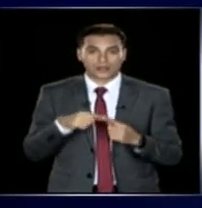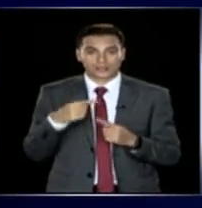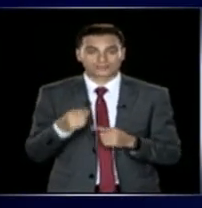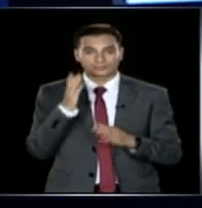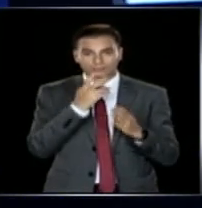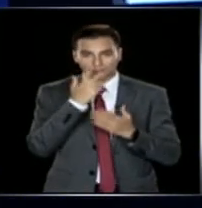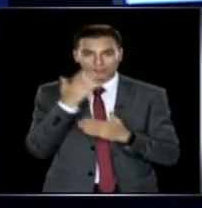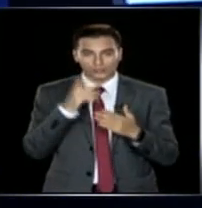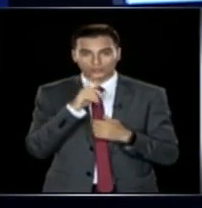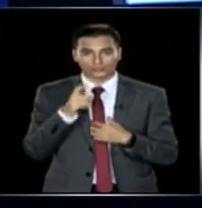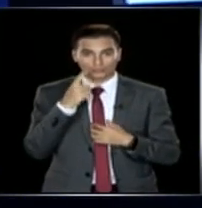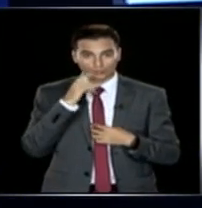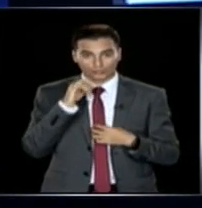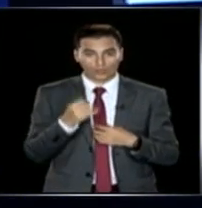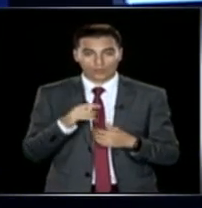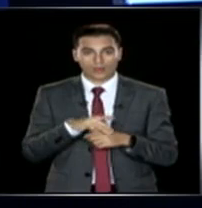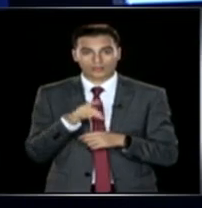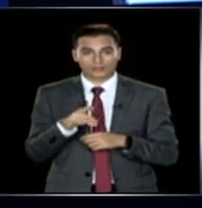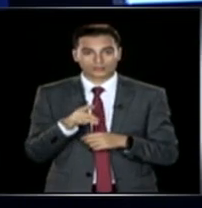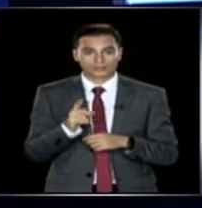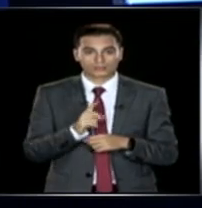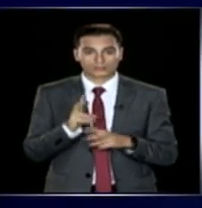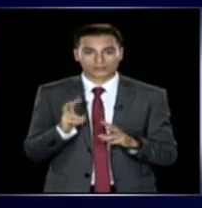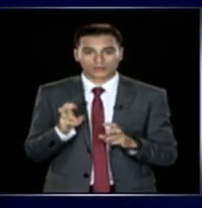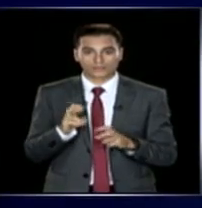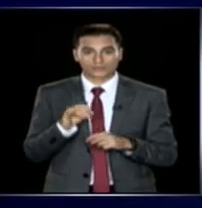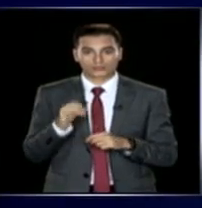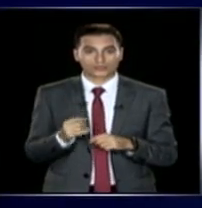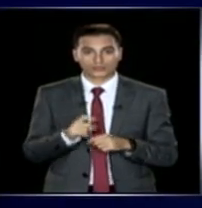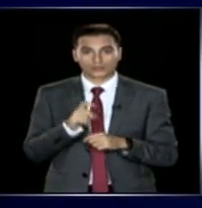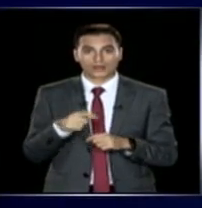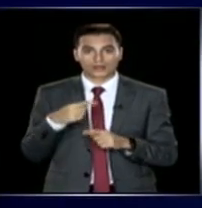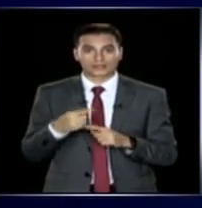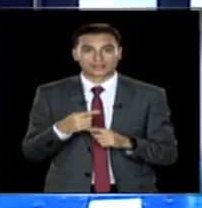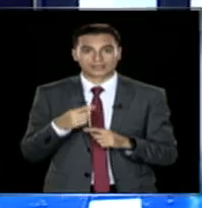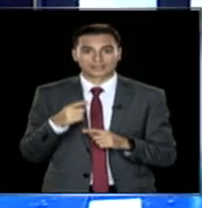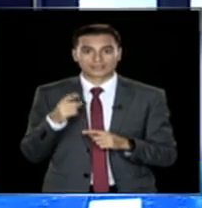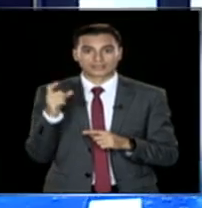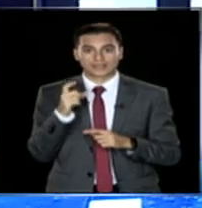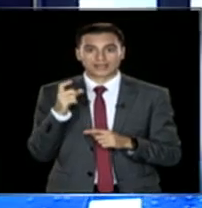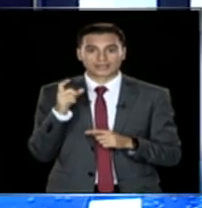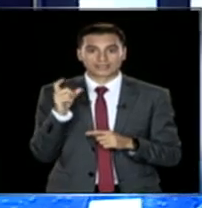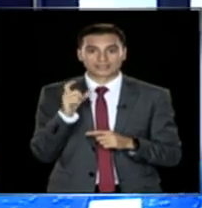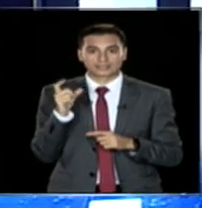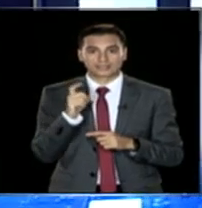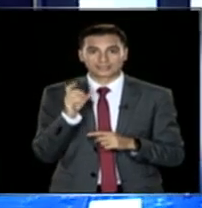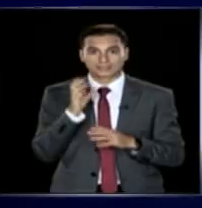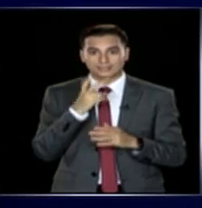في التاريخ. هناخد جوكر لا إسلام؟ لا لا مش هناخد جوكر. لا لا ده السؤال اللي جاي في التاريخ الإسلامي. لا لا يا